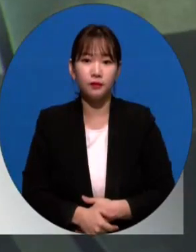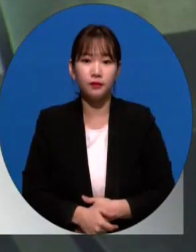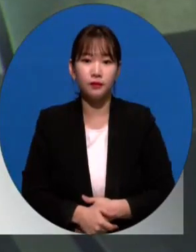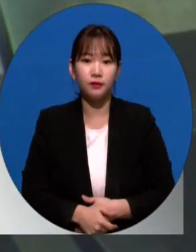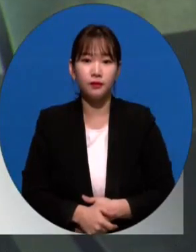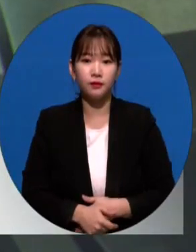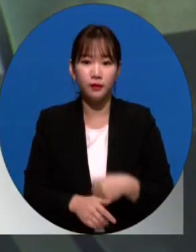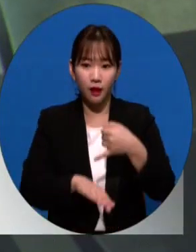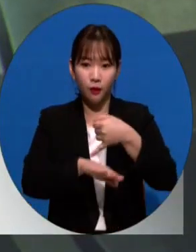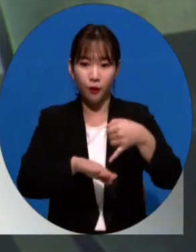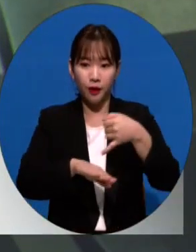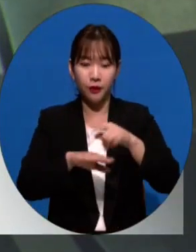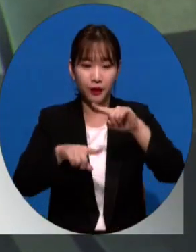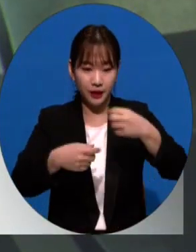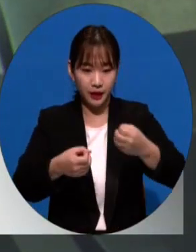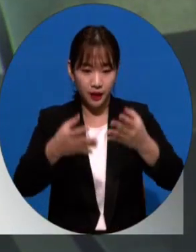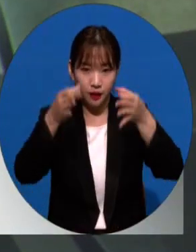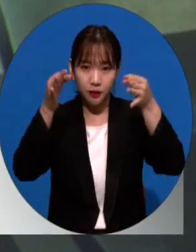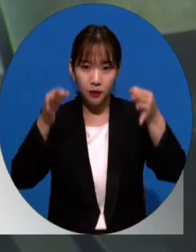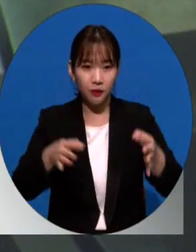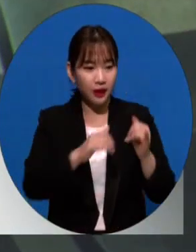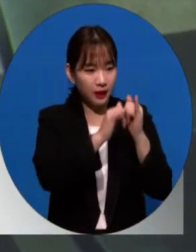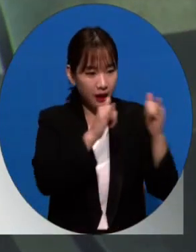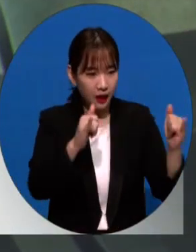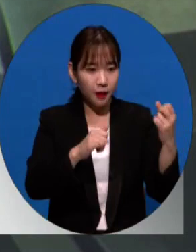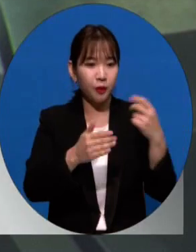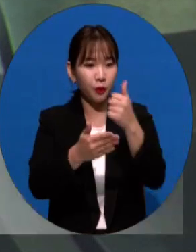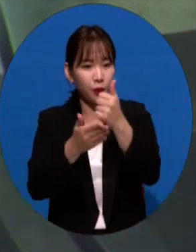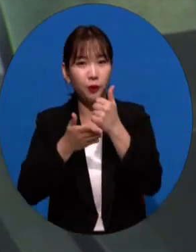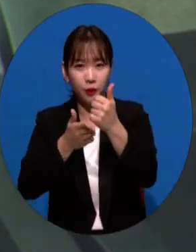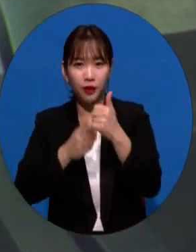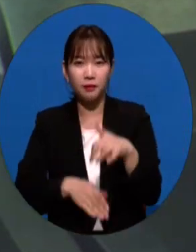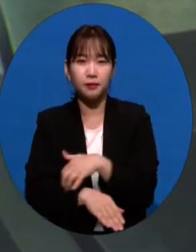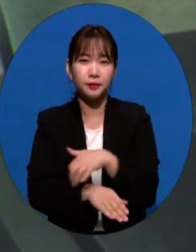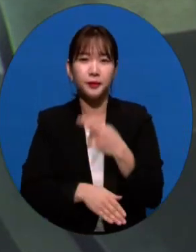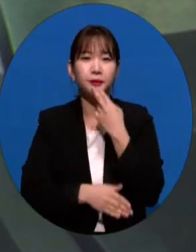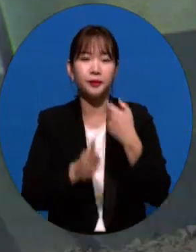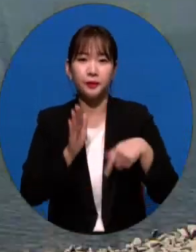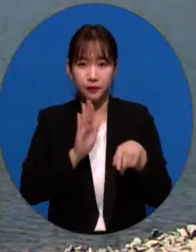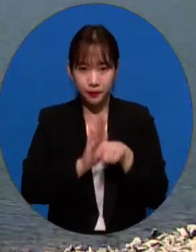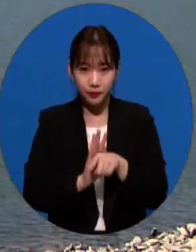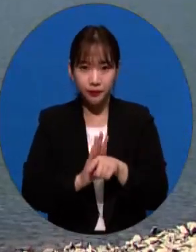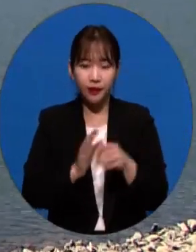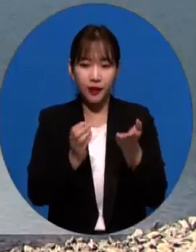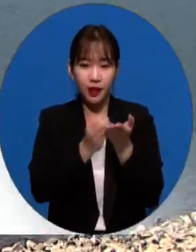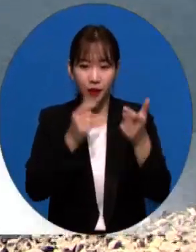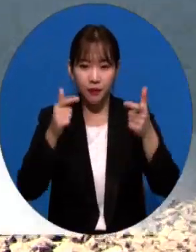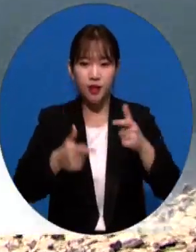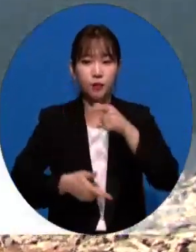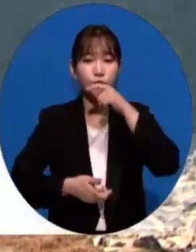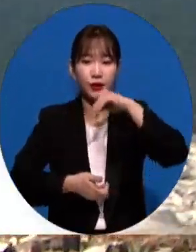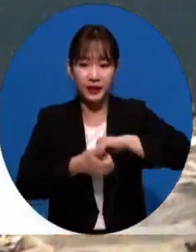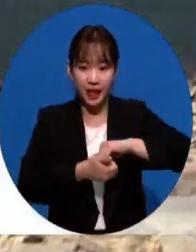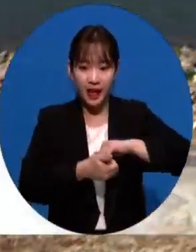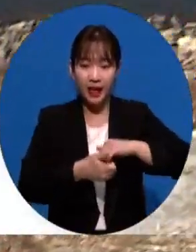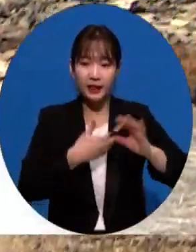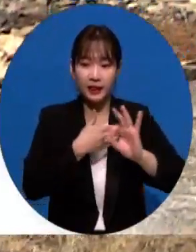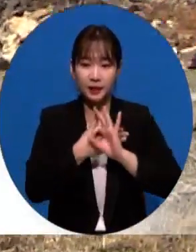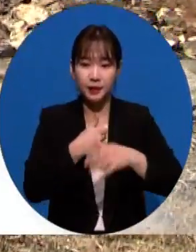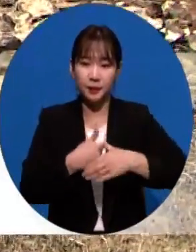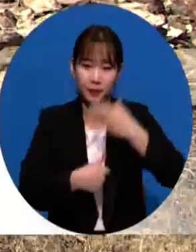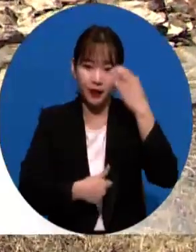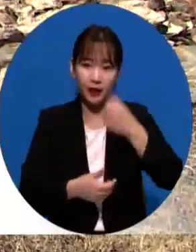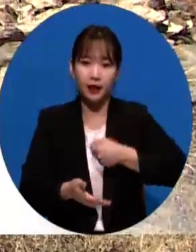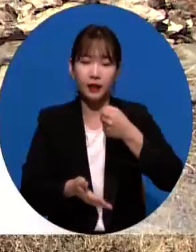다음 뉴스입니다. 완도군은 설 연휴 동안 주민들과 귀성객들이 불편하지 않도록 서험 지역 제한급수를 일시